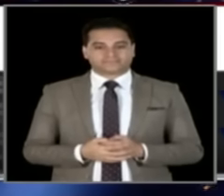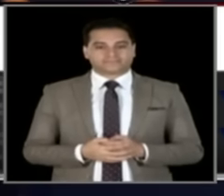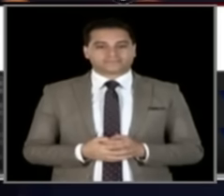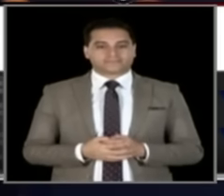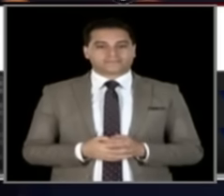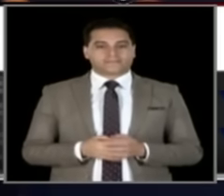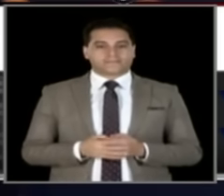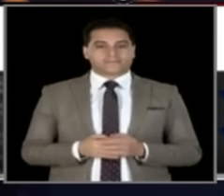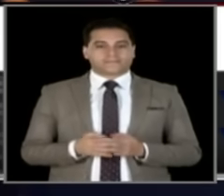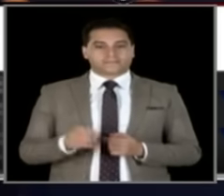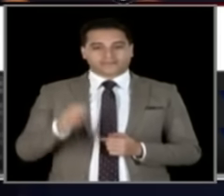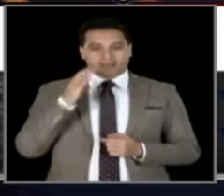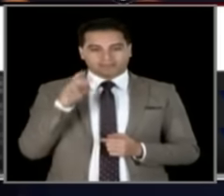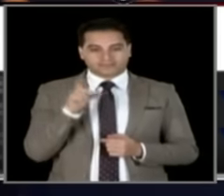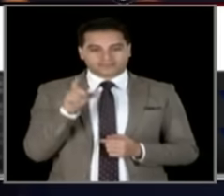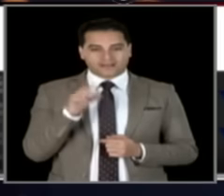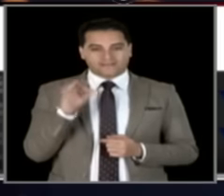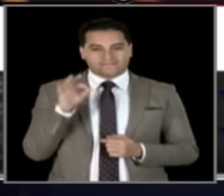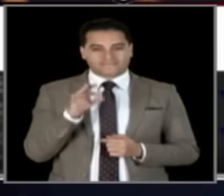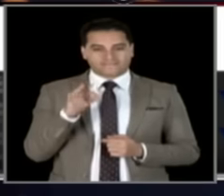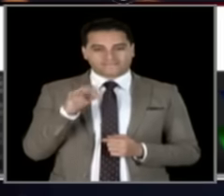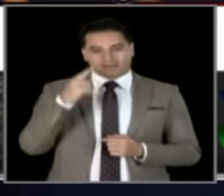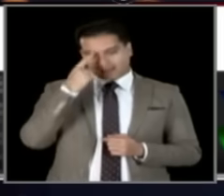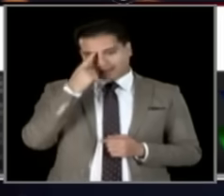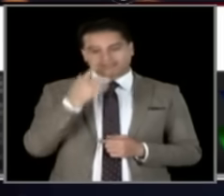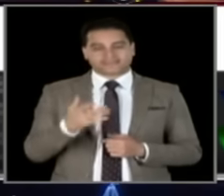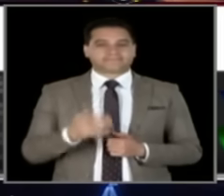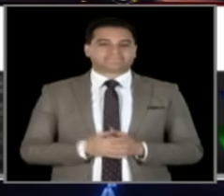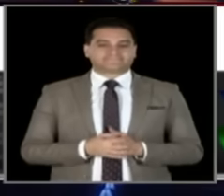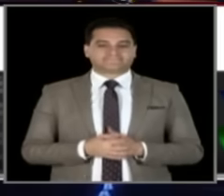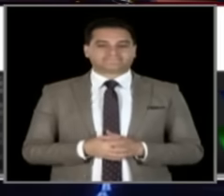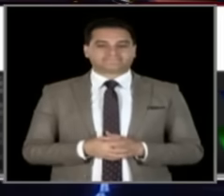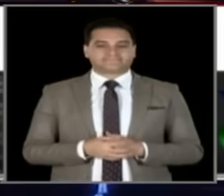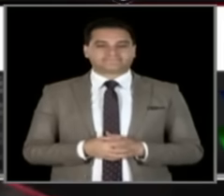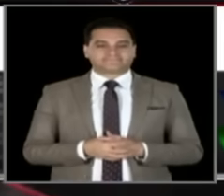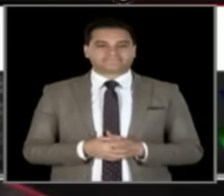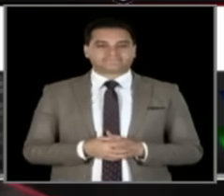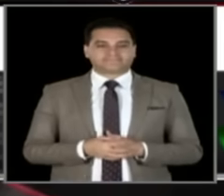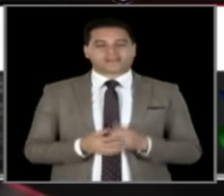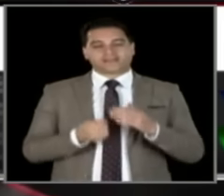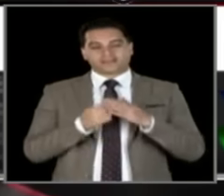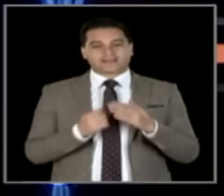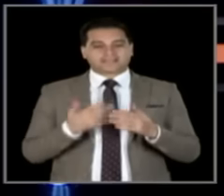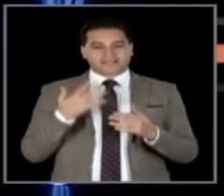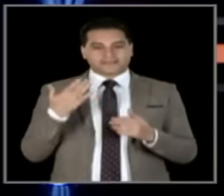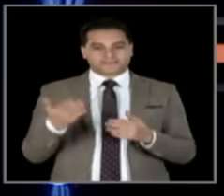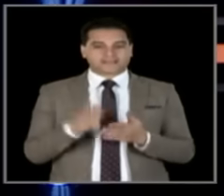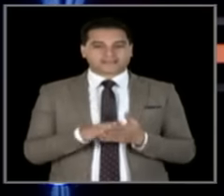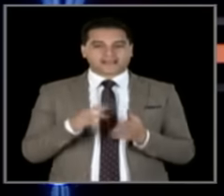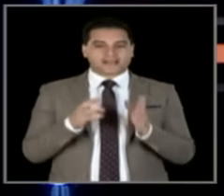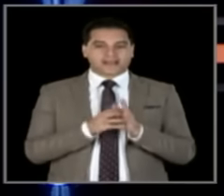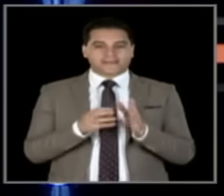الاجابه الصحيحه يا بنات الهند. مش مشكله، عادي عادي. ناقص خمس نقط.